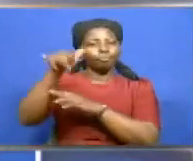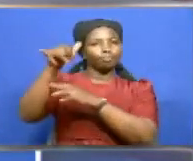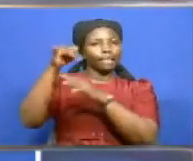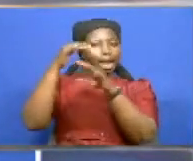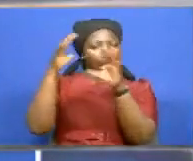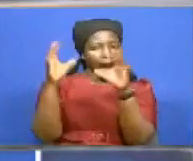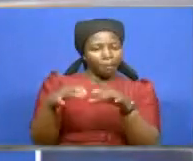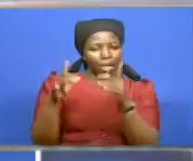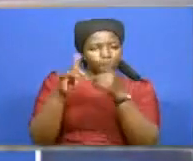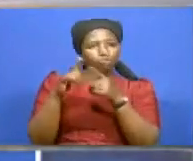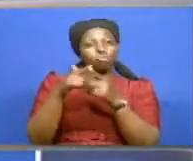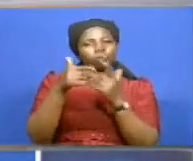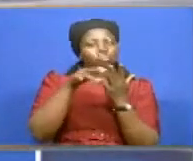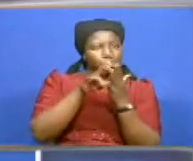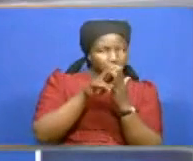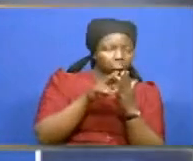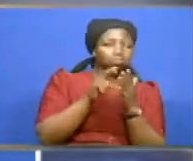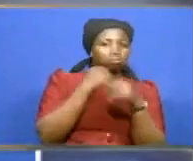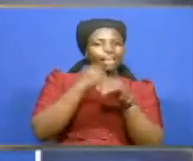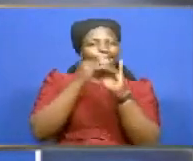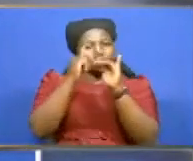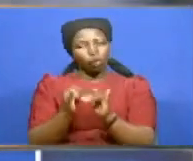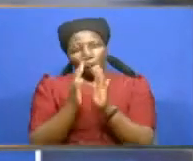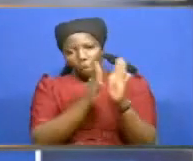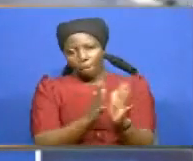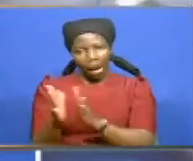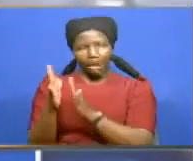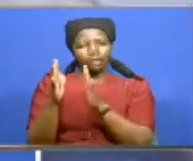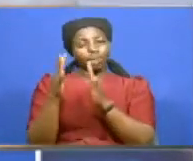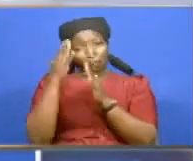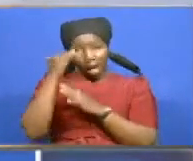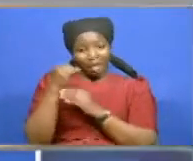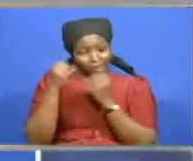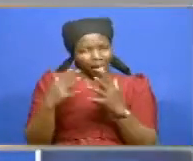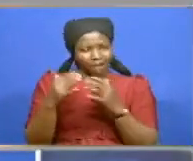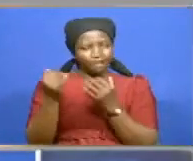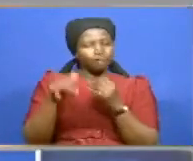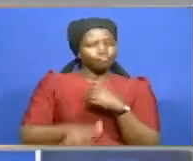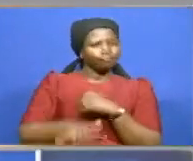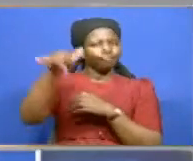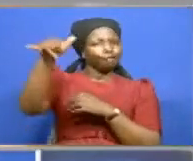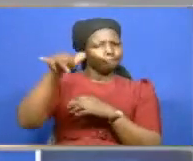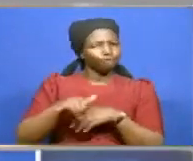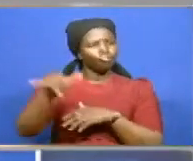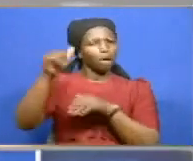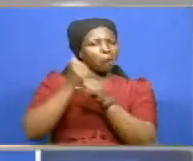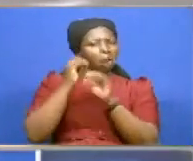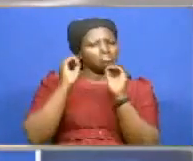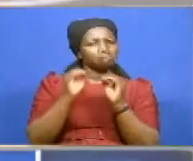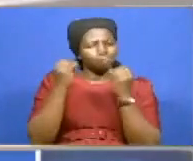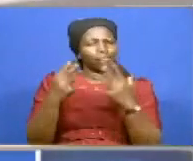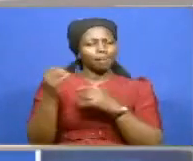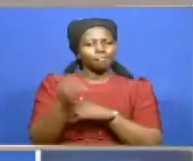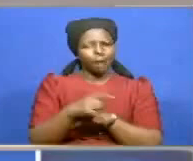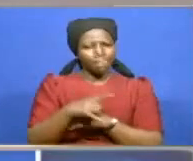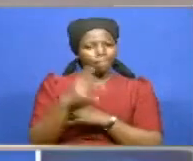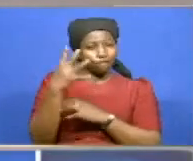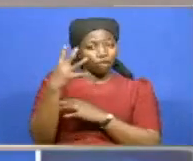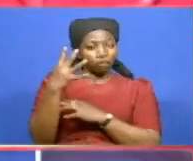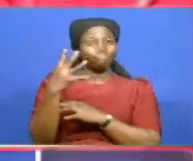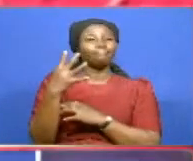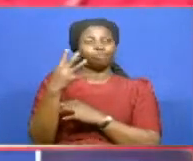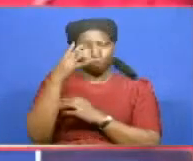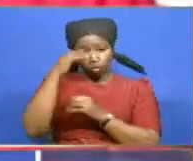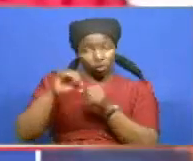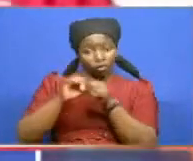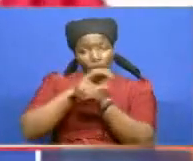yao baada ya kusimamisha safari za ndege zao nyingi kwa muda wa miezi 4 kutokana na janga la COVID-19. Hali hii imesababisha